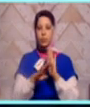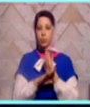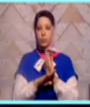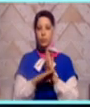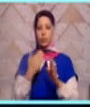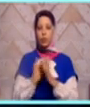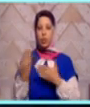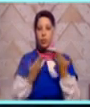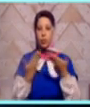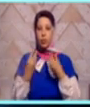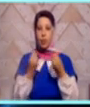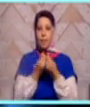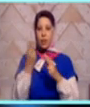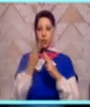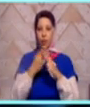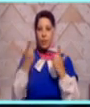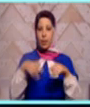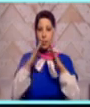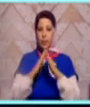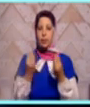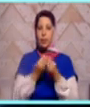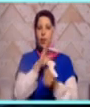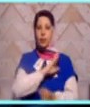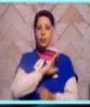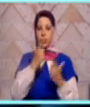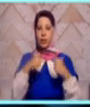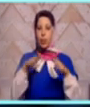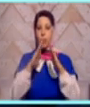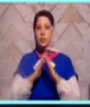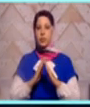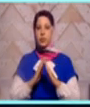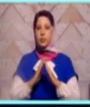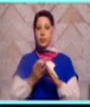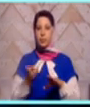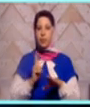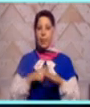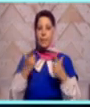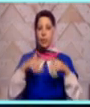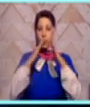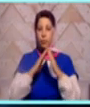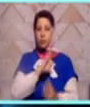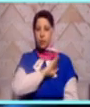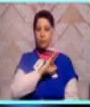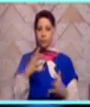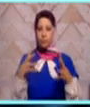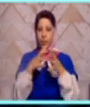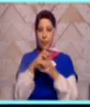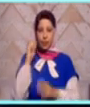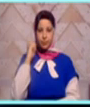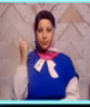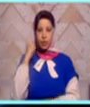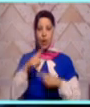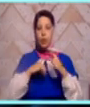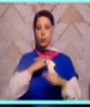بين المواطن المصري والحكومة المصرية والدولة المصرية، على أساس أن الدولة أو الحكومة تستمع للمواطن لما بتكون هناك